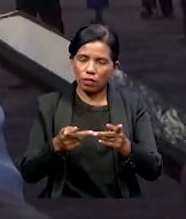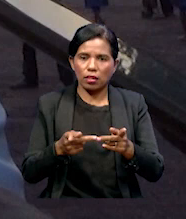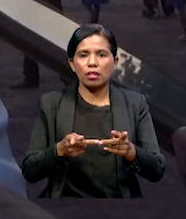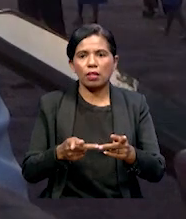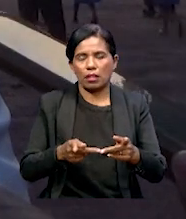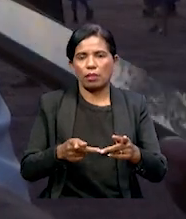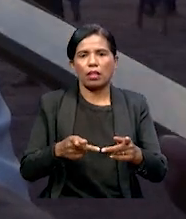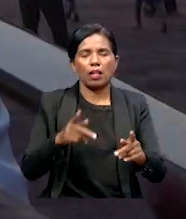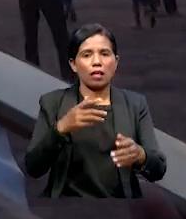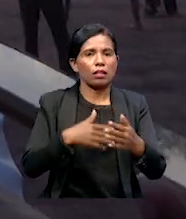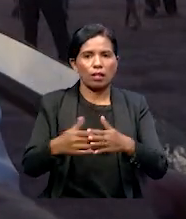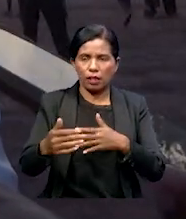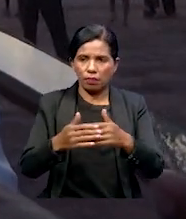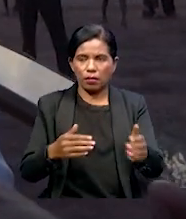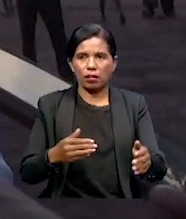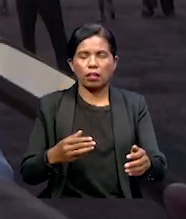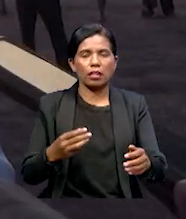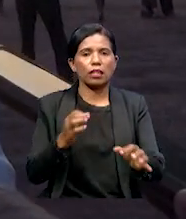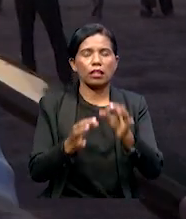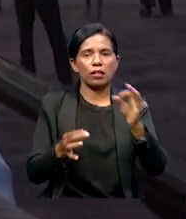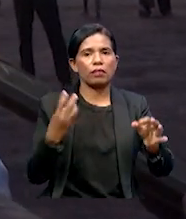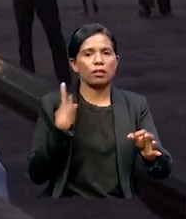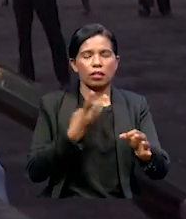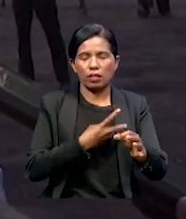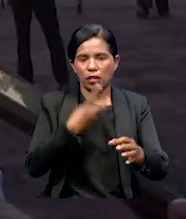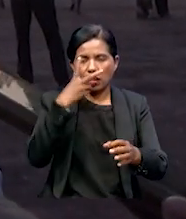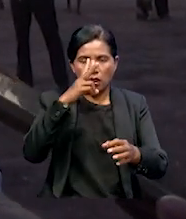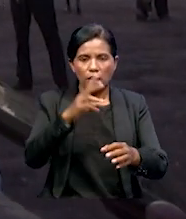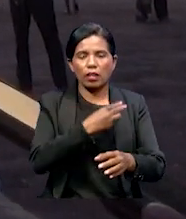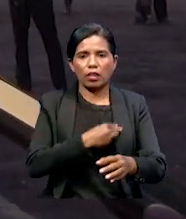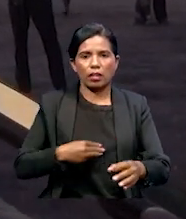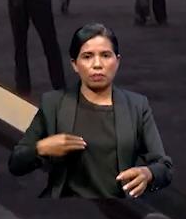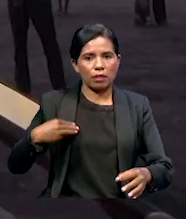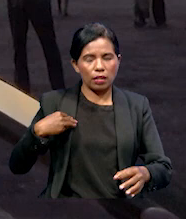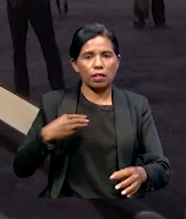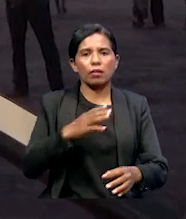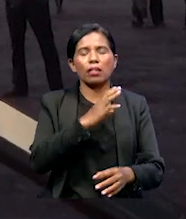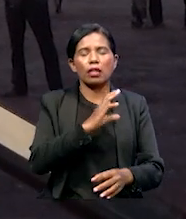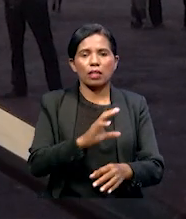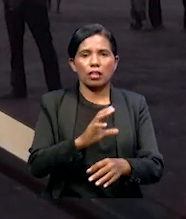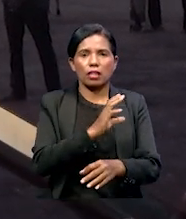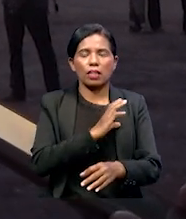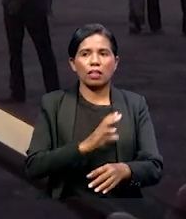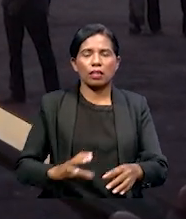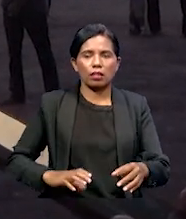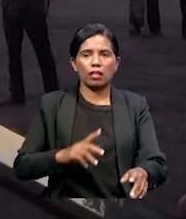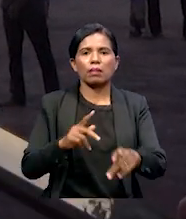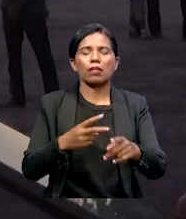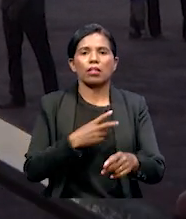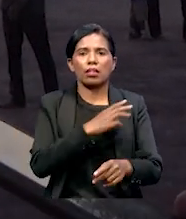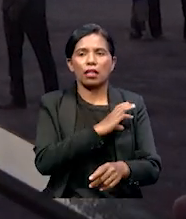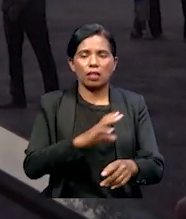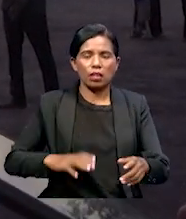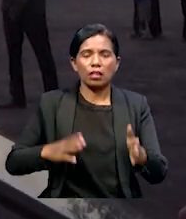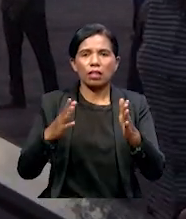ma dala barak nos mas que o ilor religioso religiosa barak te debes ma ve sara ne sir si hambrok na fate